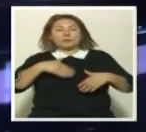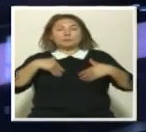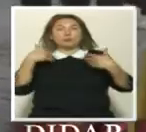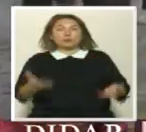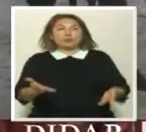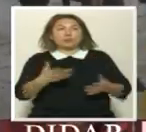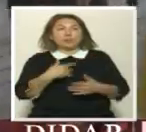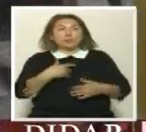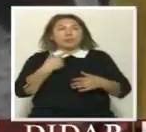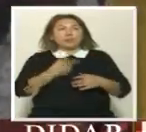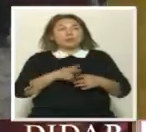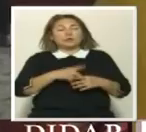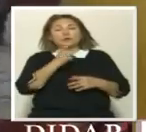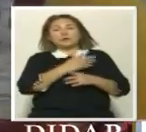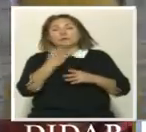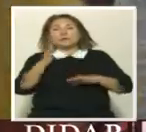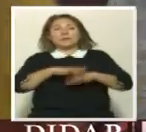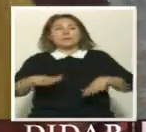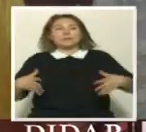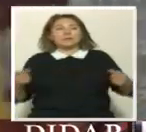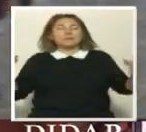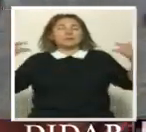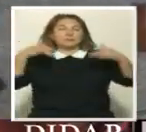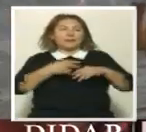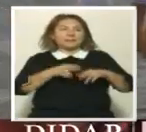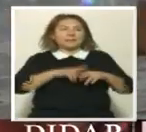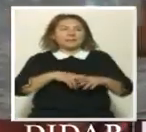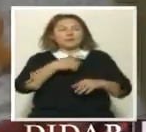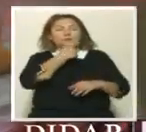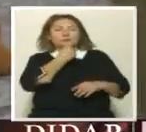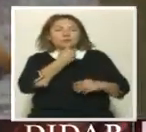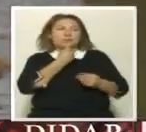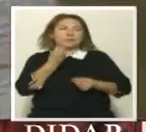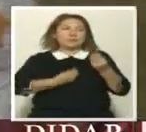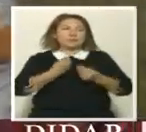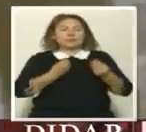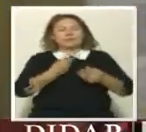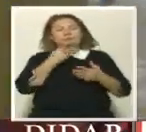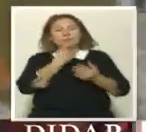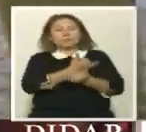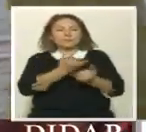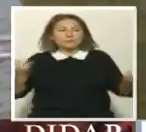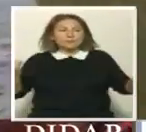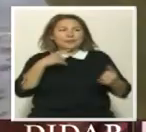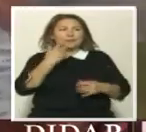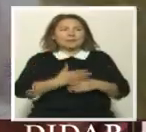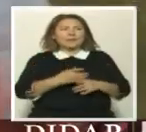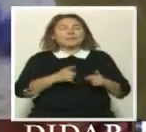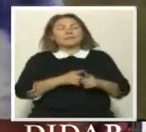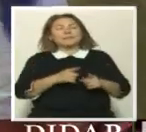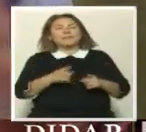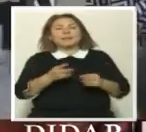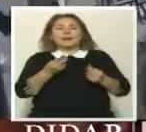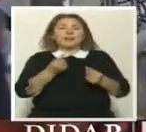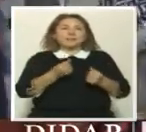ұйымдастырылды. Ертеңгілікке 100-ден астам бала жиналды. Алдымен балалар сұлу мен құбыжы қойылымын тамашалап, ары қарай мерекелік шара Аяз ата мен